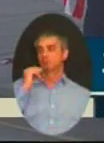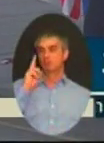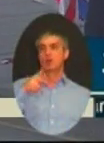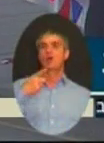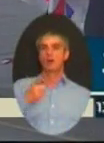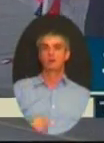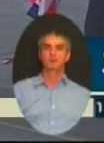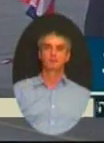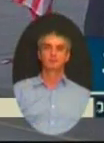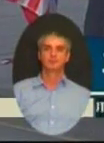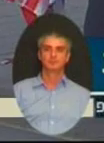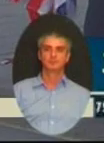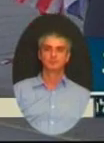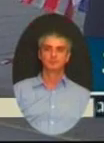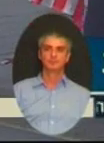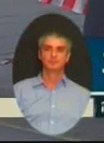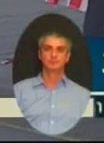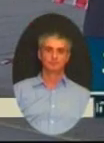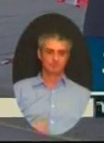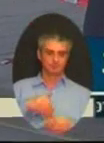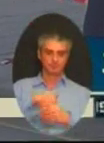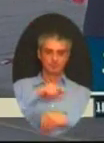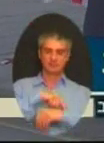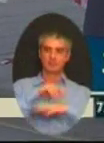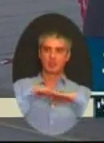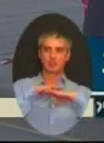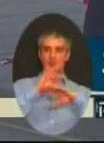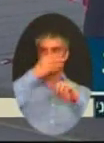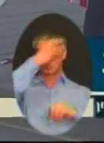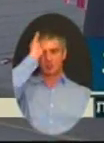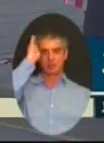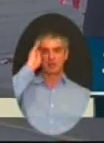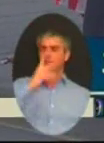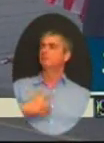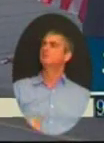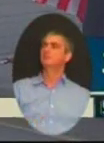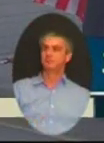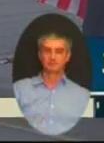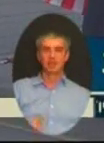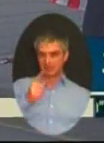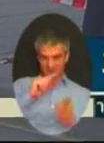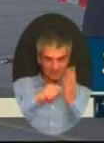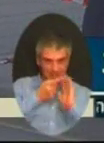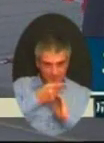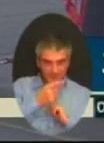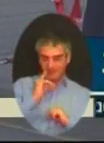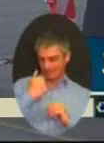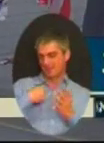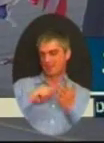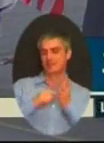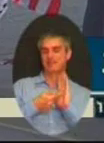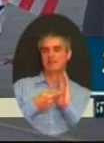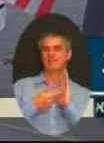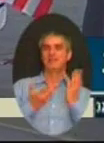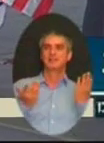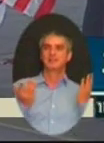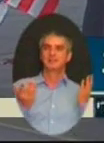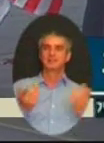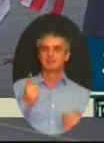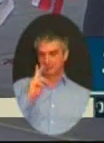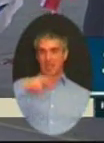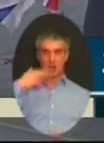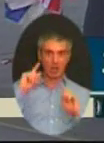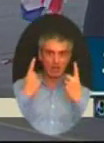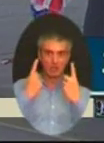הוא יכול. לא, לא, תוך כדי הכהונה של טראמפ. זה מה שהתכוונת. זה מה שהתכוונתי הפיל בחדר. זה